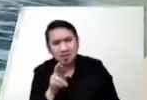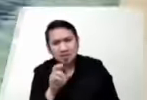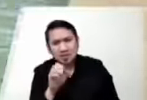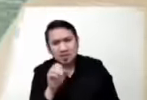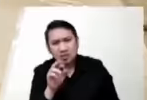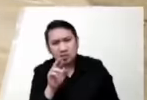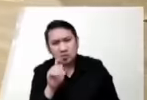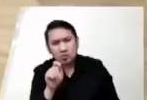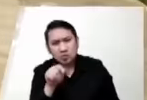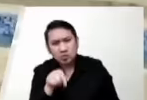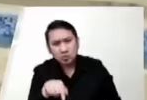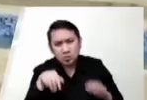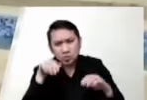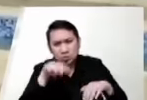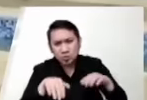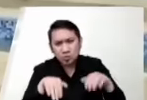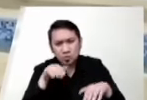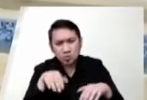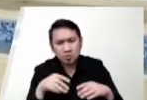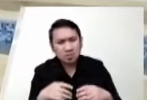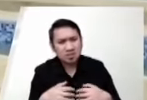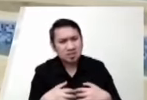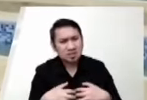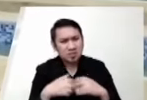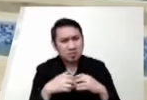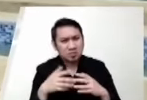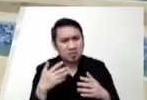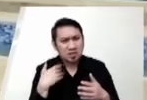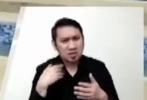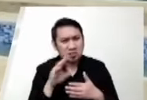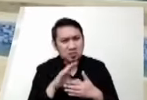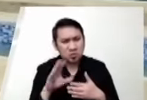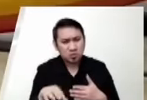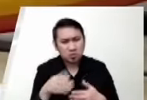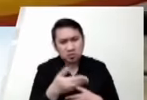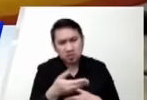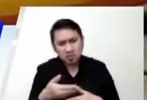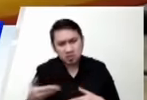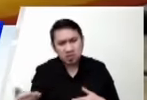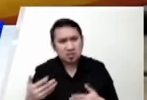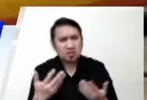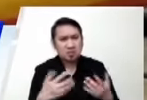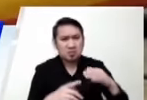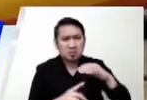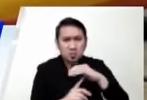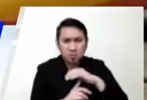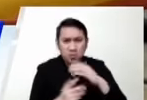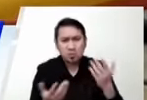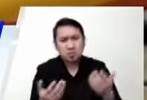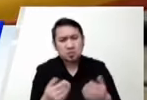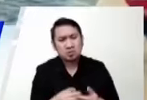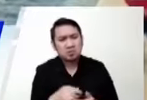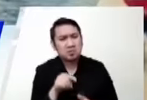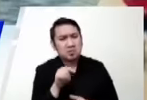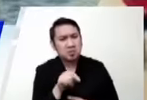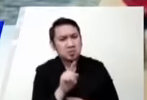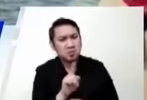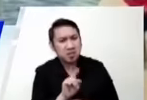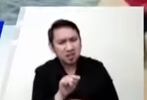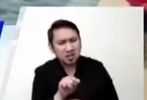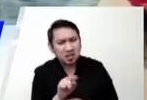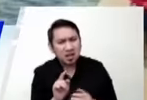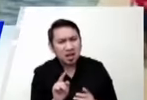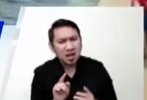ng isa sa mga burol at kumpleto sa pool, mga kubol at slide. Kabilang sa naungkat ay kung paano ito